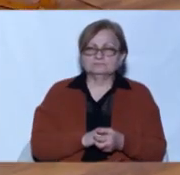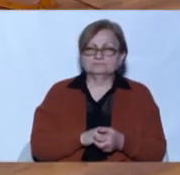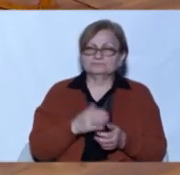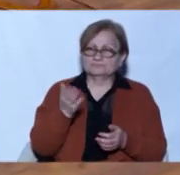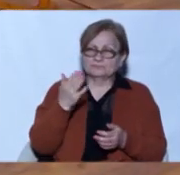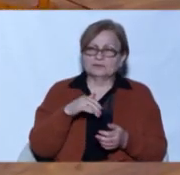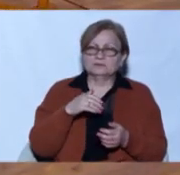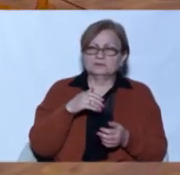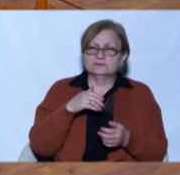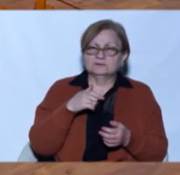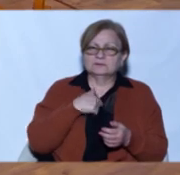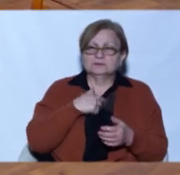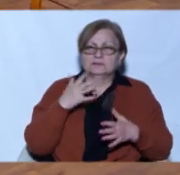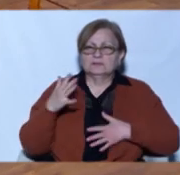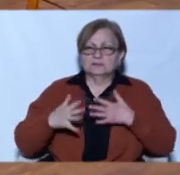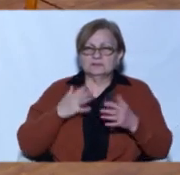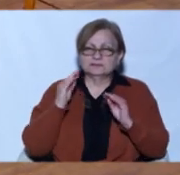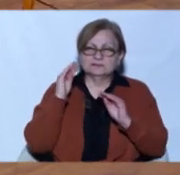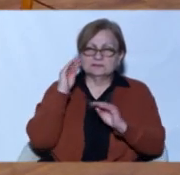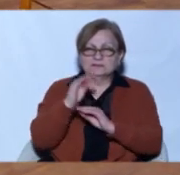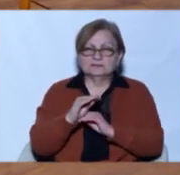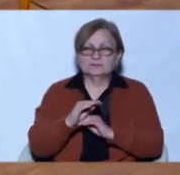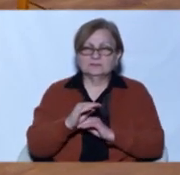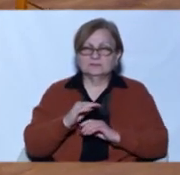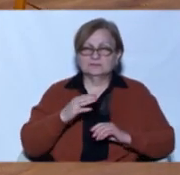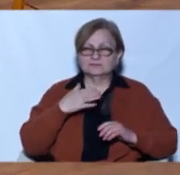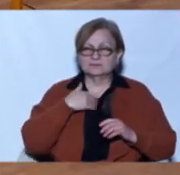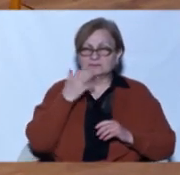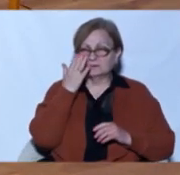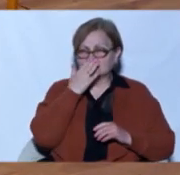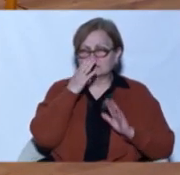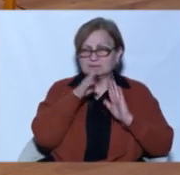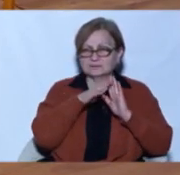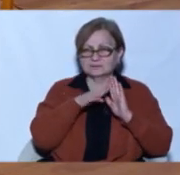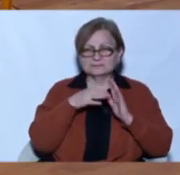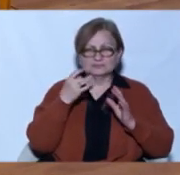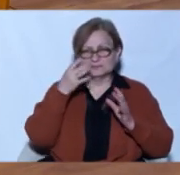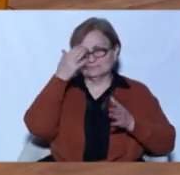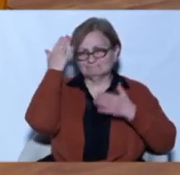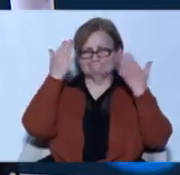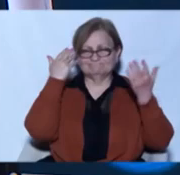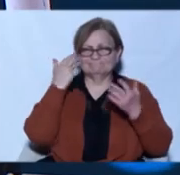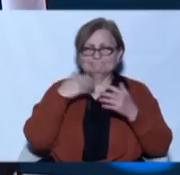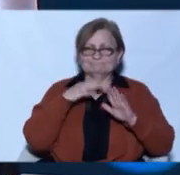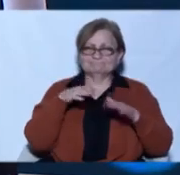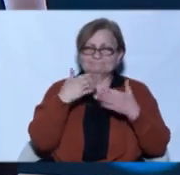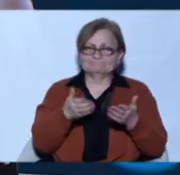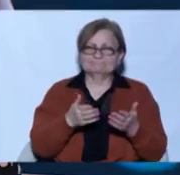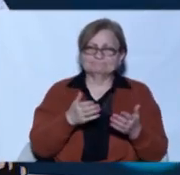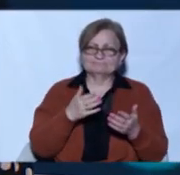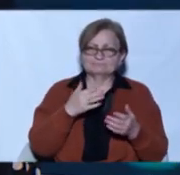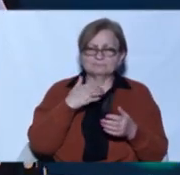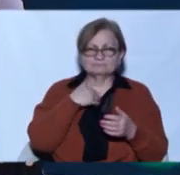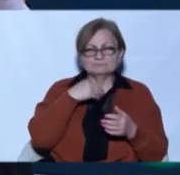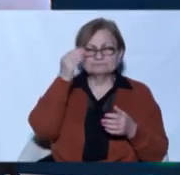მოდით ახლა ცოტა ხალისი შევმატოთ ჩვენს სასწავლო პროცესს და მე შემოგთავაზებთ ჩემი